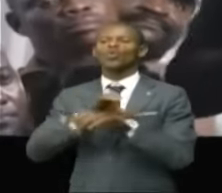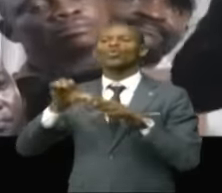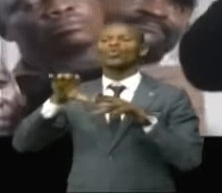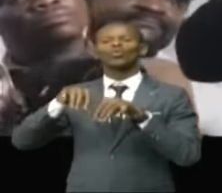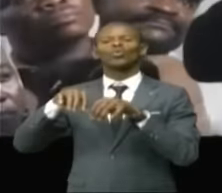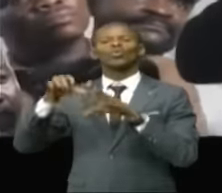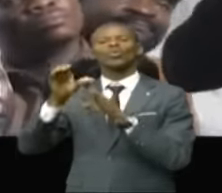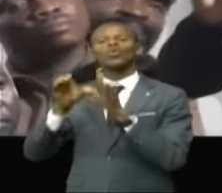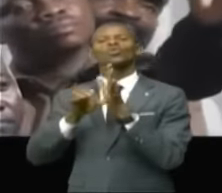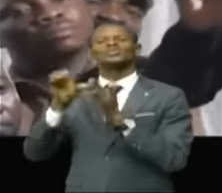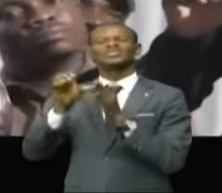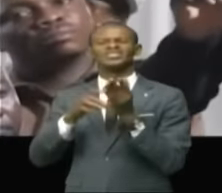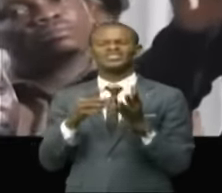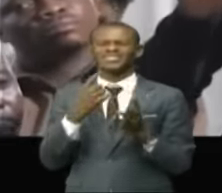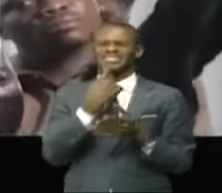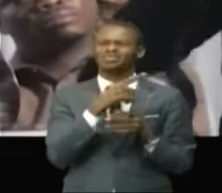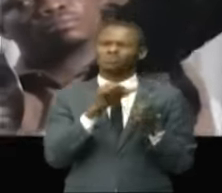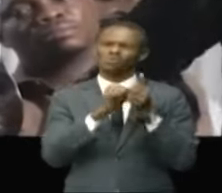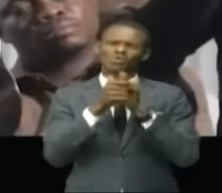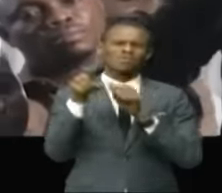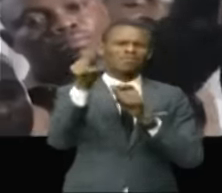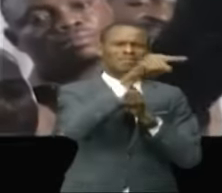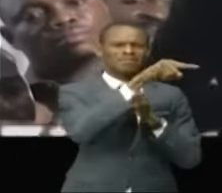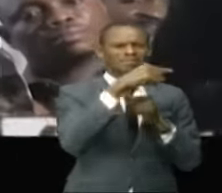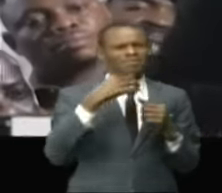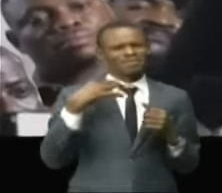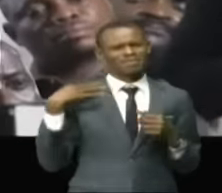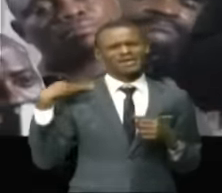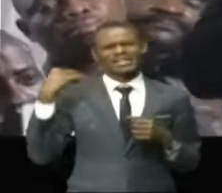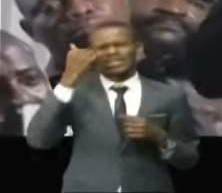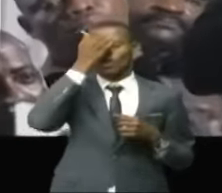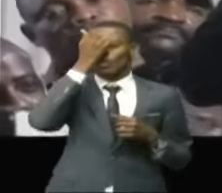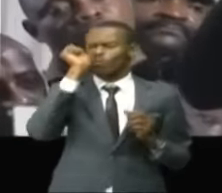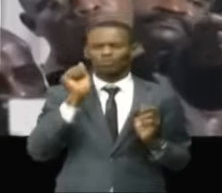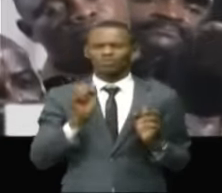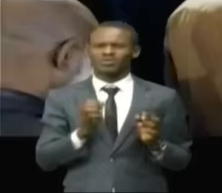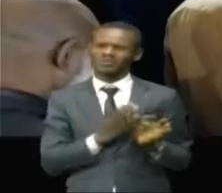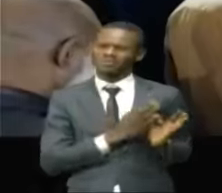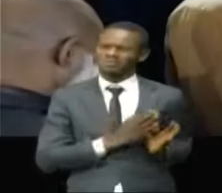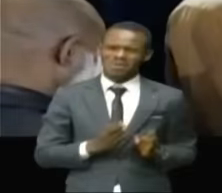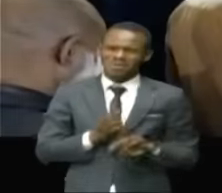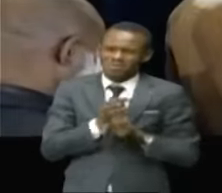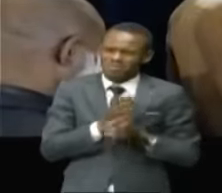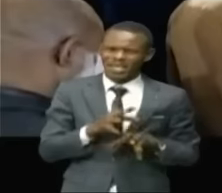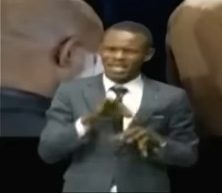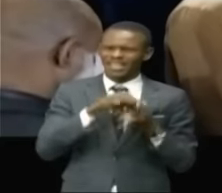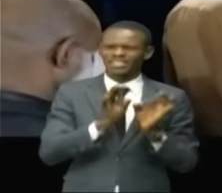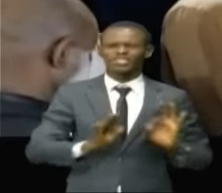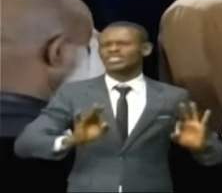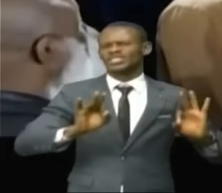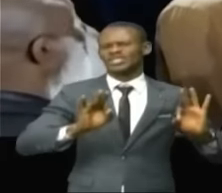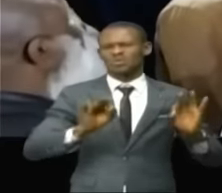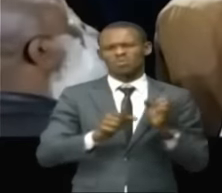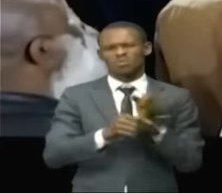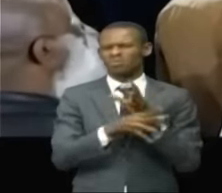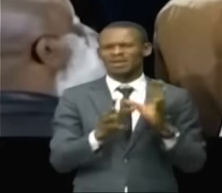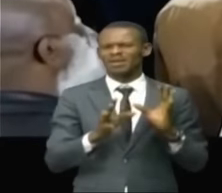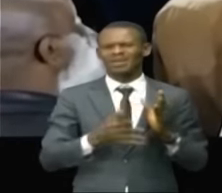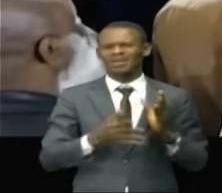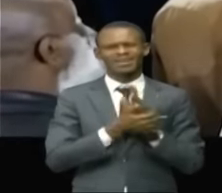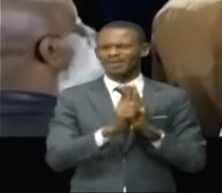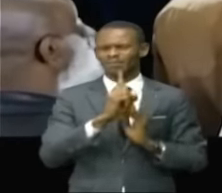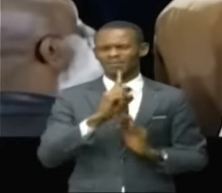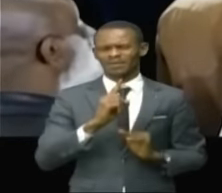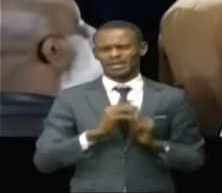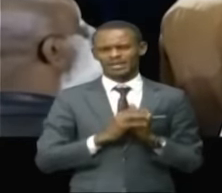ce dernier n'a pas d'assises populaires pour faire face à Félix-Antoine Tshisekedi. Le secrétaire général de l'UDPS